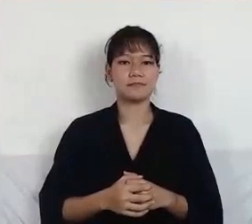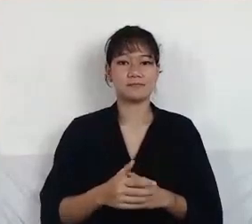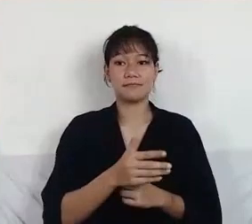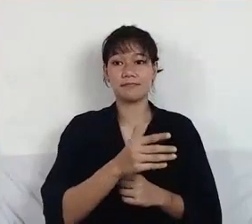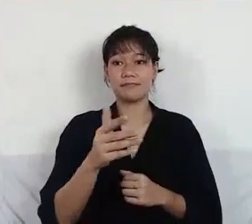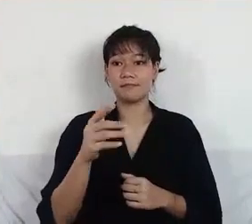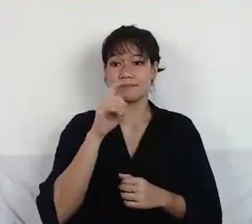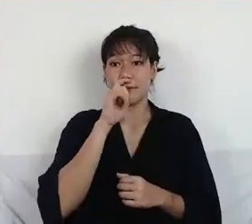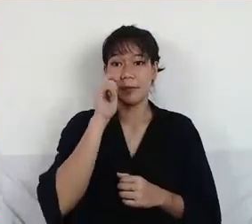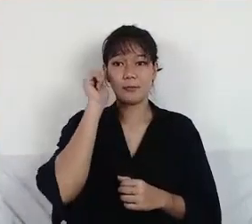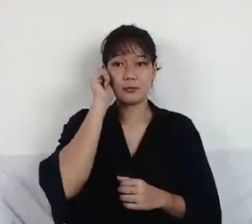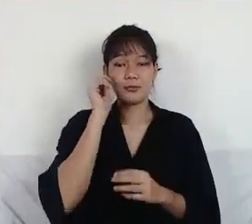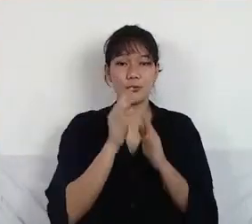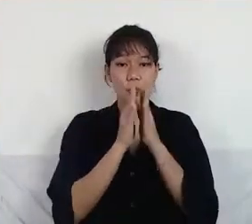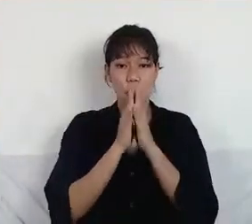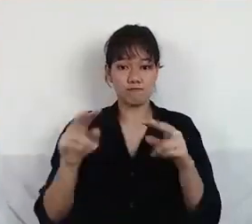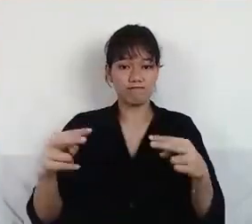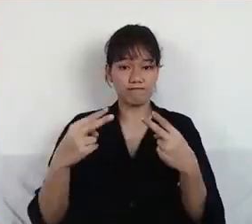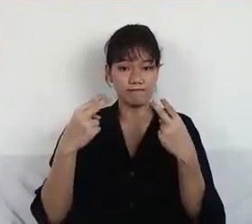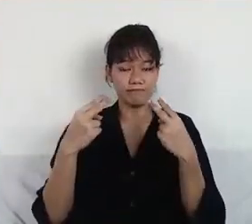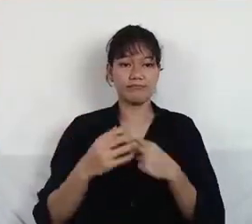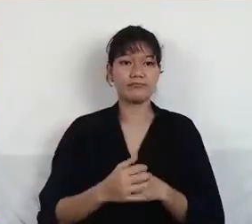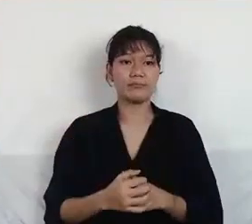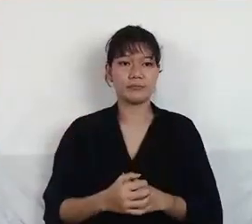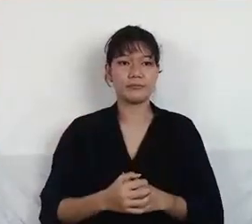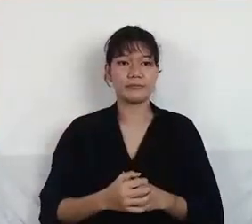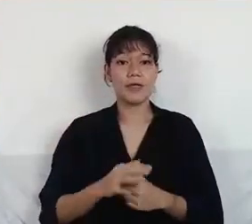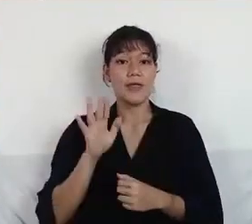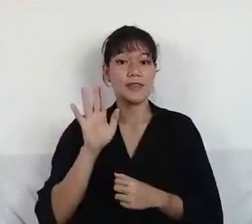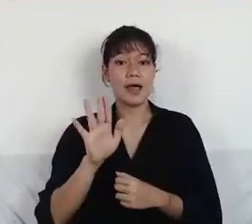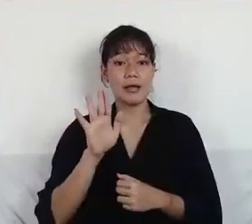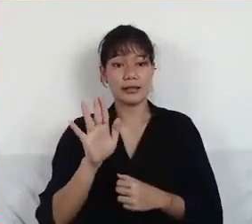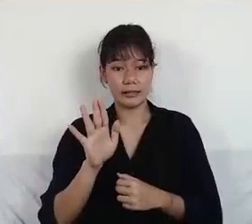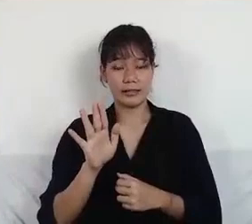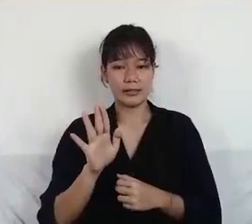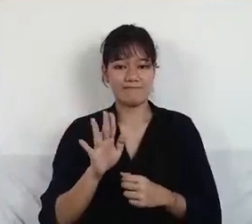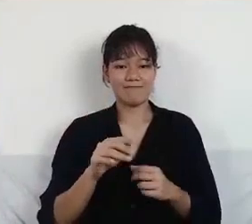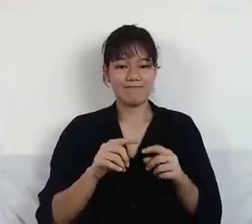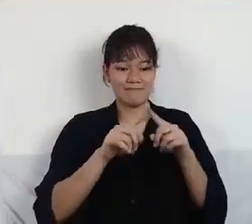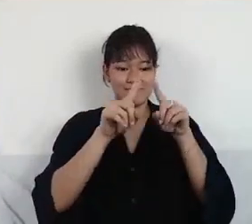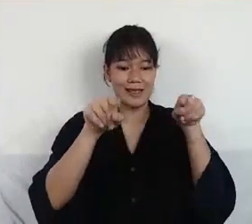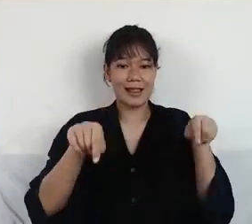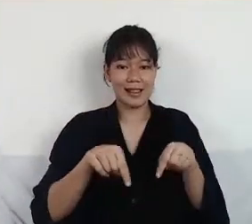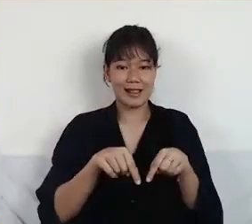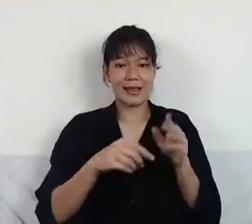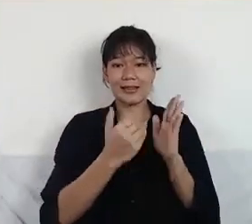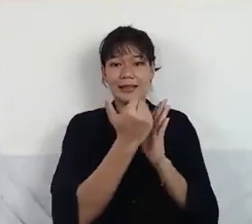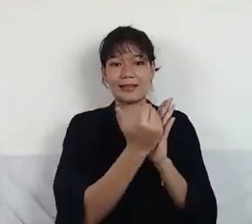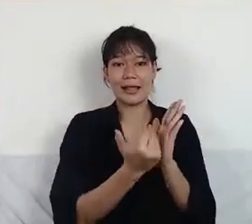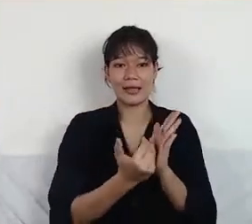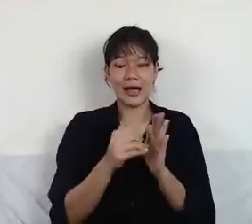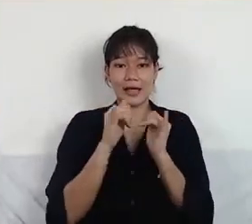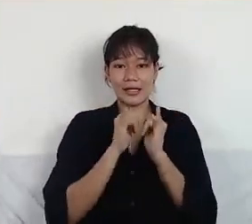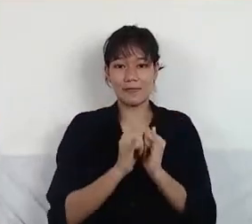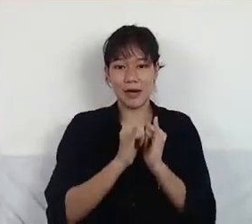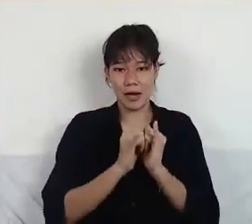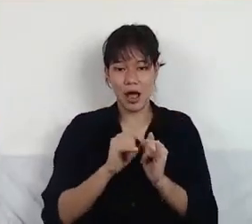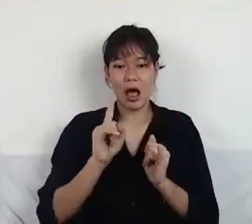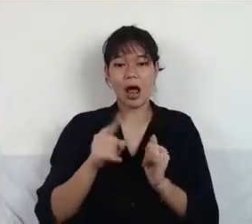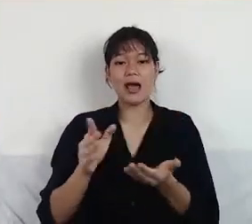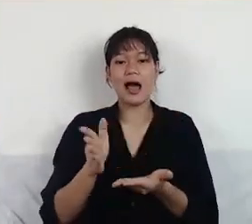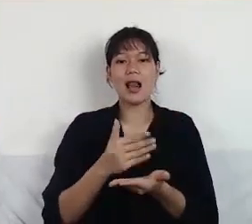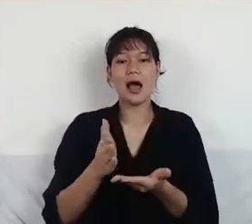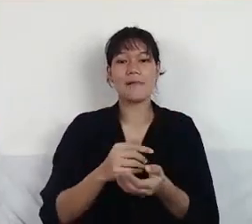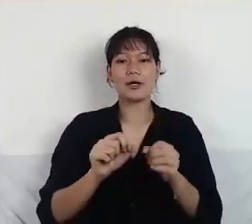Bapak Ibu, mohon perhatian, nanti di dalam liturgi, di halaman 7